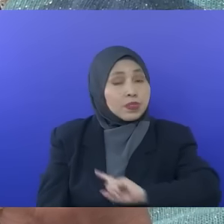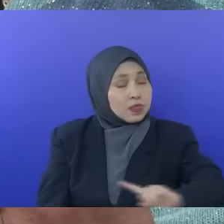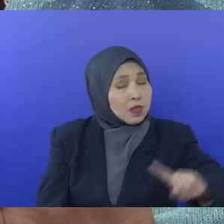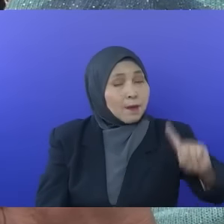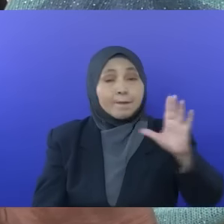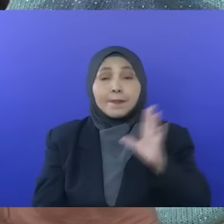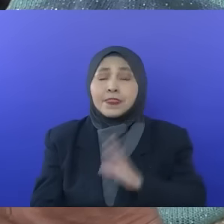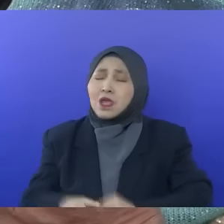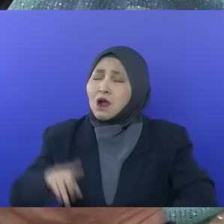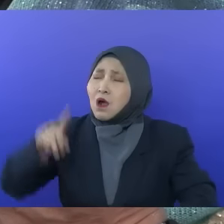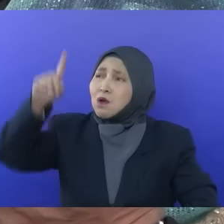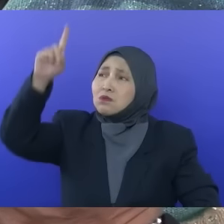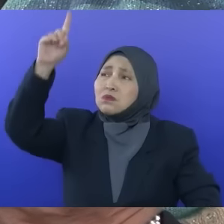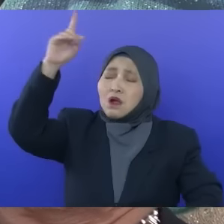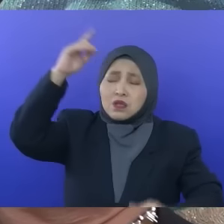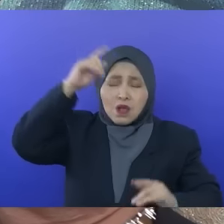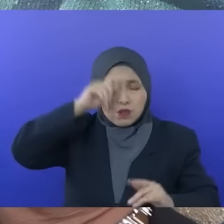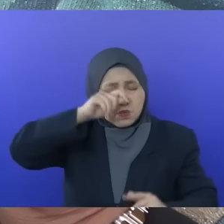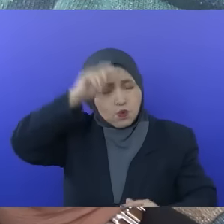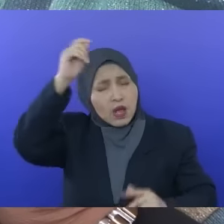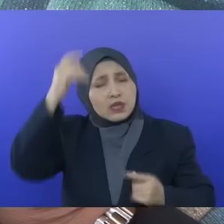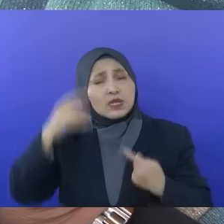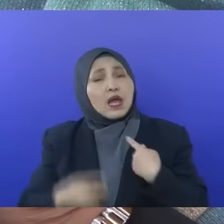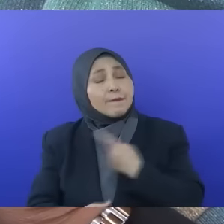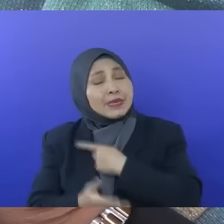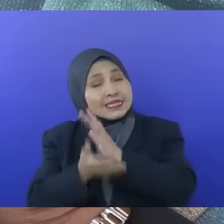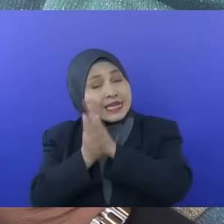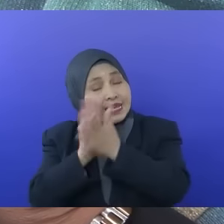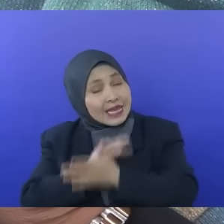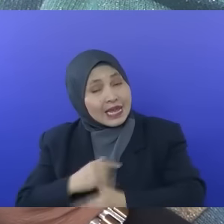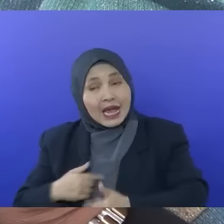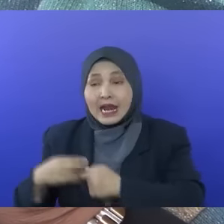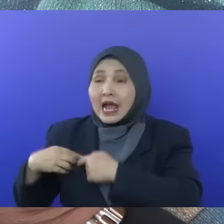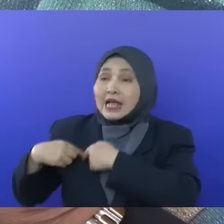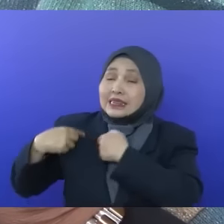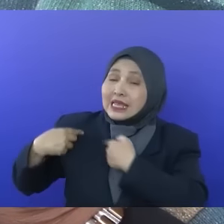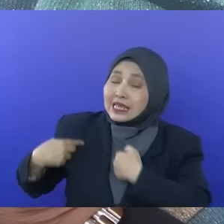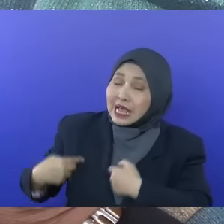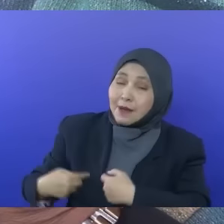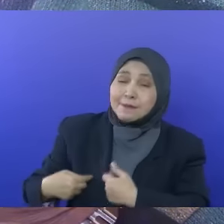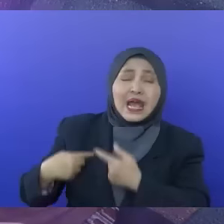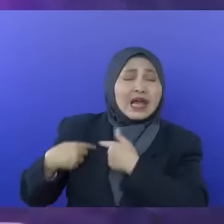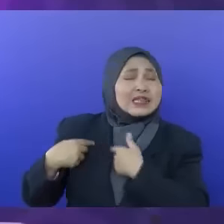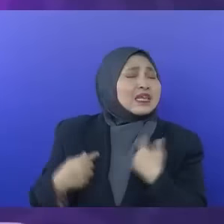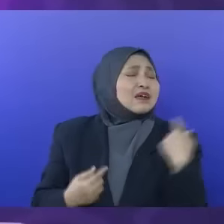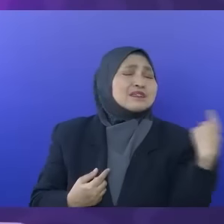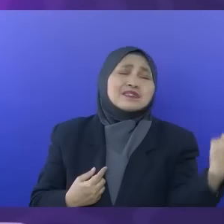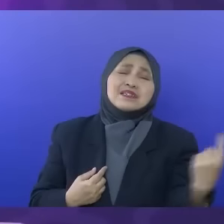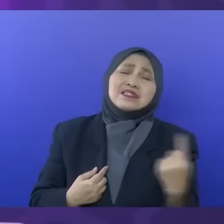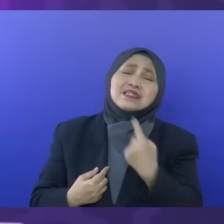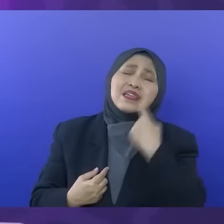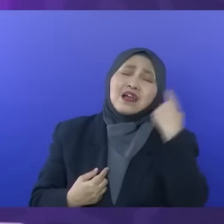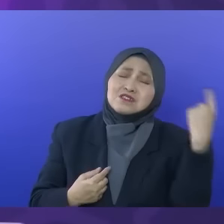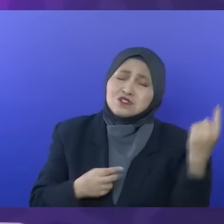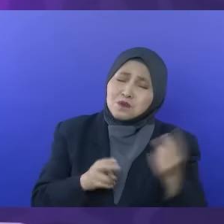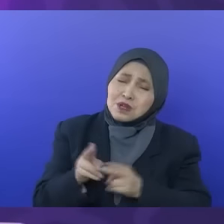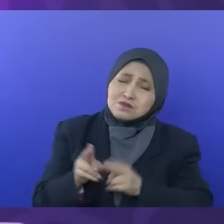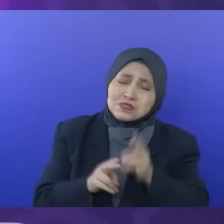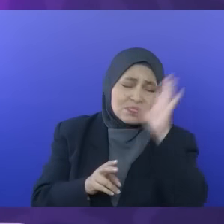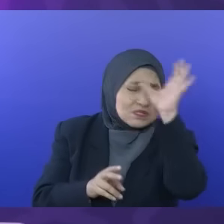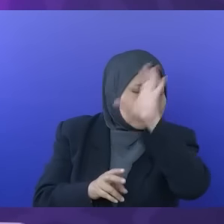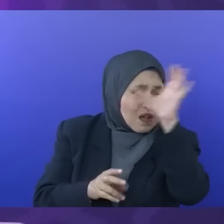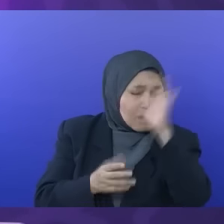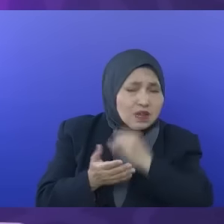Ya Allah ya Tuhan kami jadikan hati kami hati yang senantiasa berusaha menggali